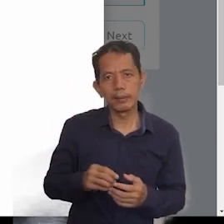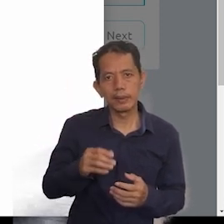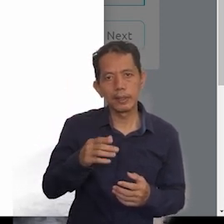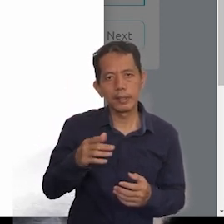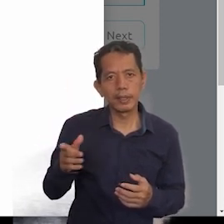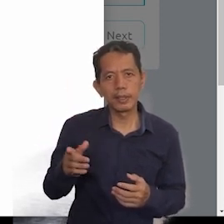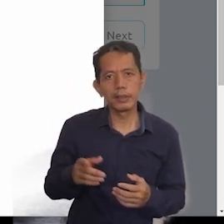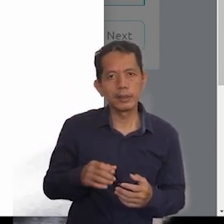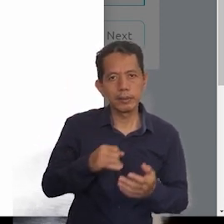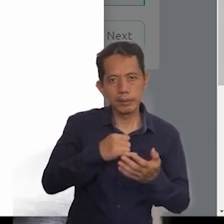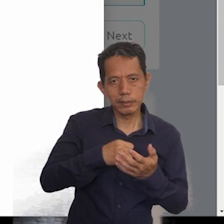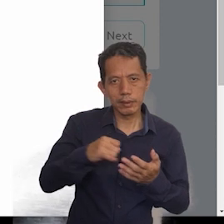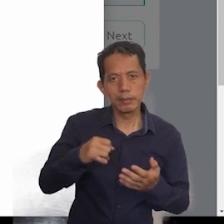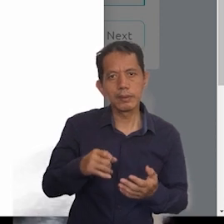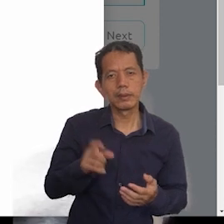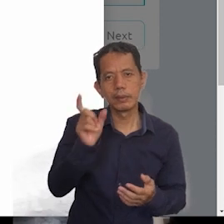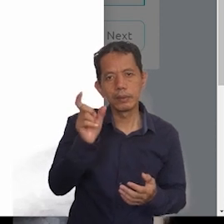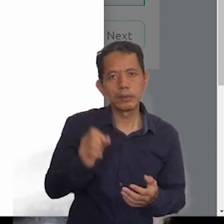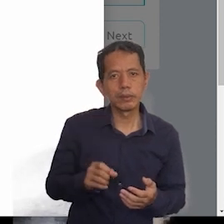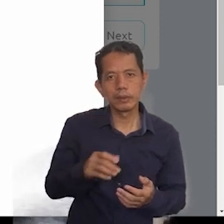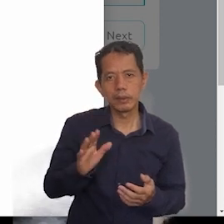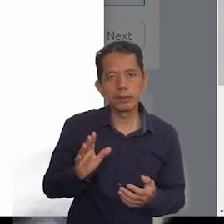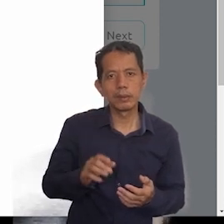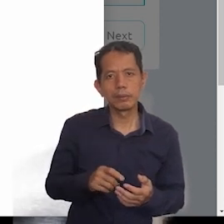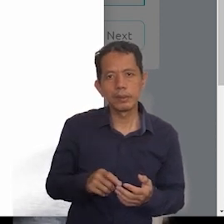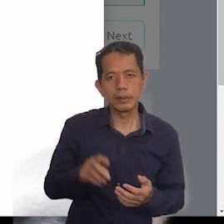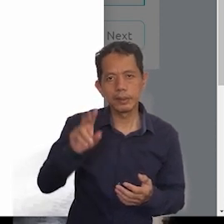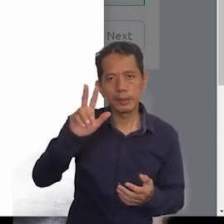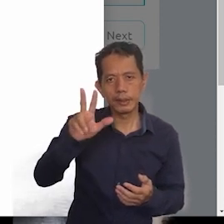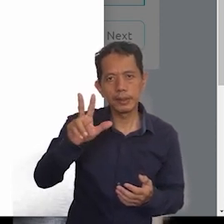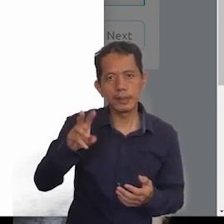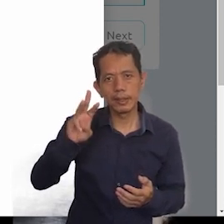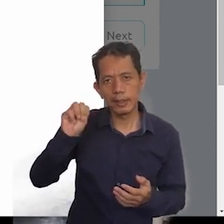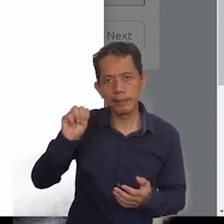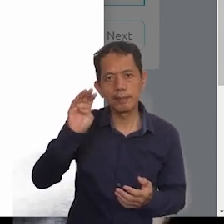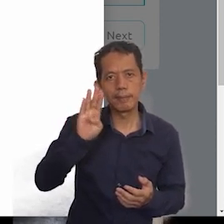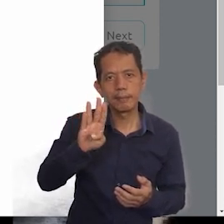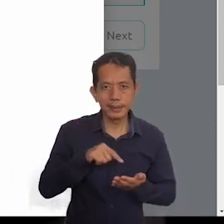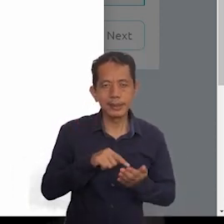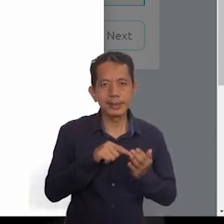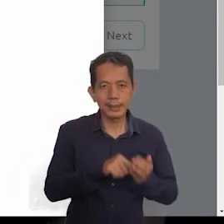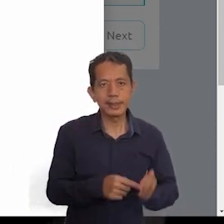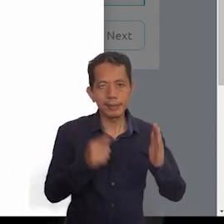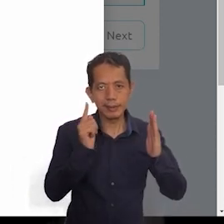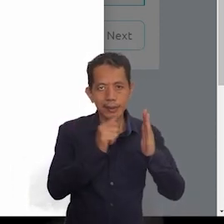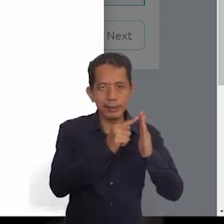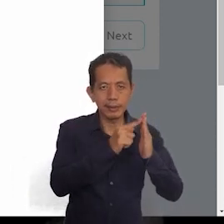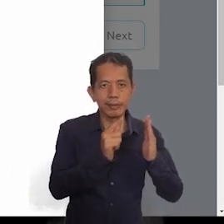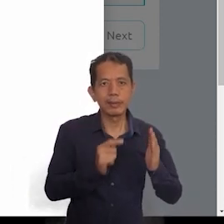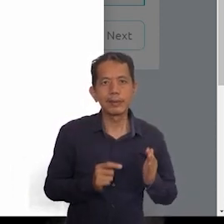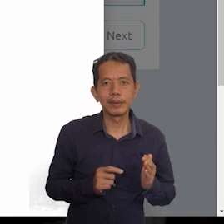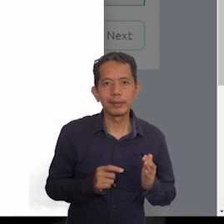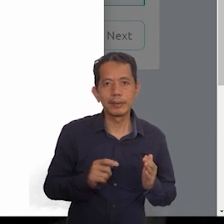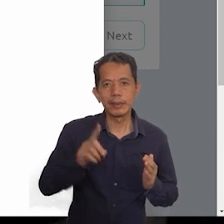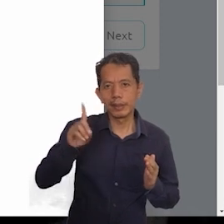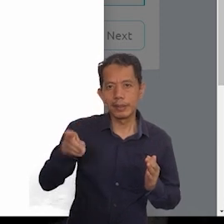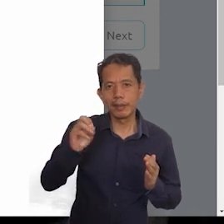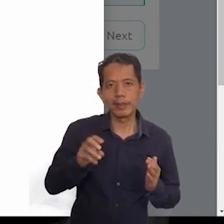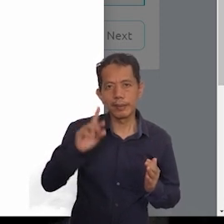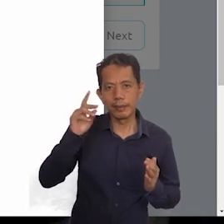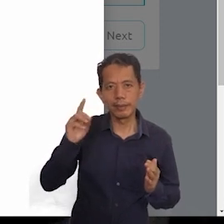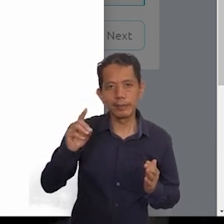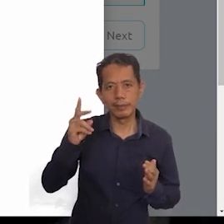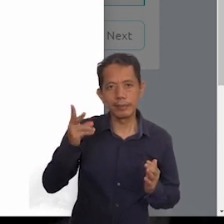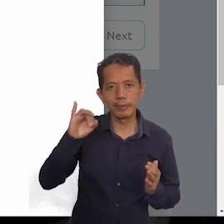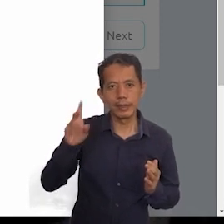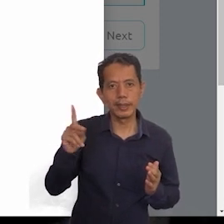atau gambar dengan ukuran tidak melebihi 3 MB. Klik pada tombol lampiran